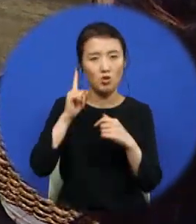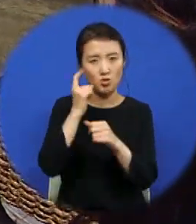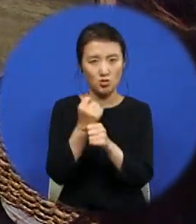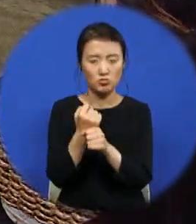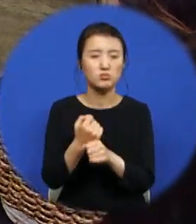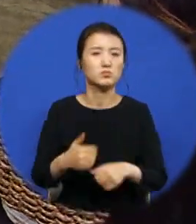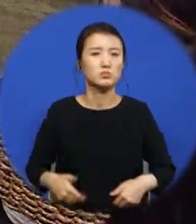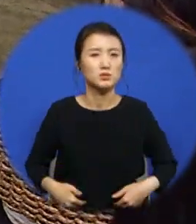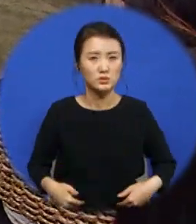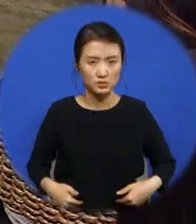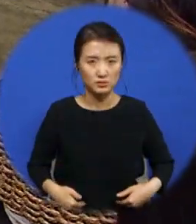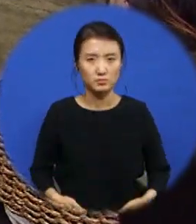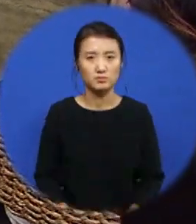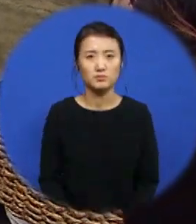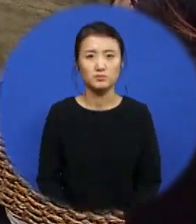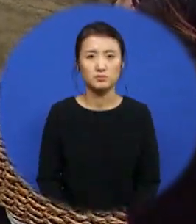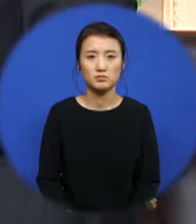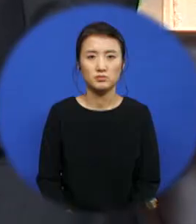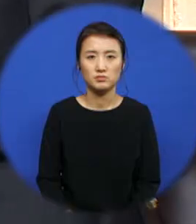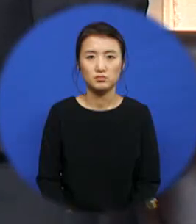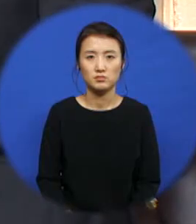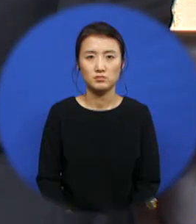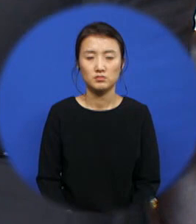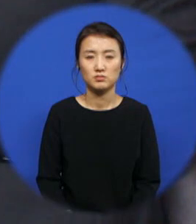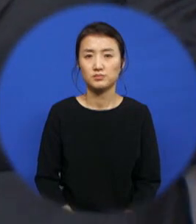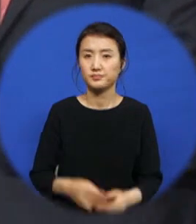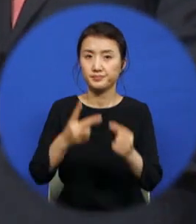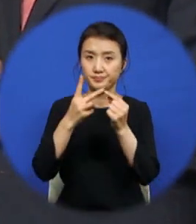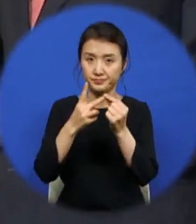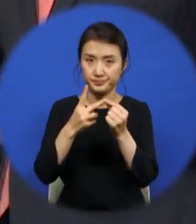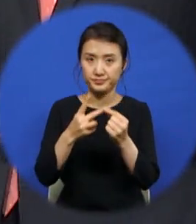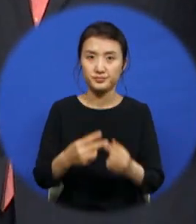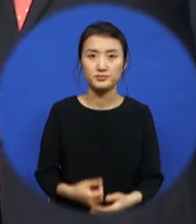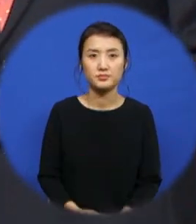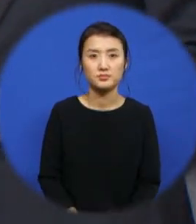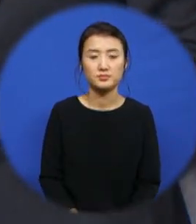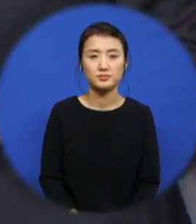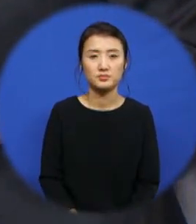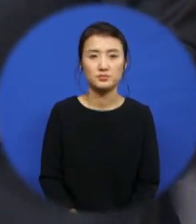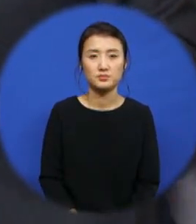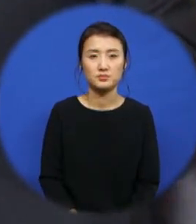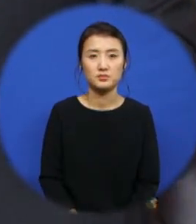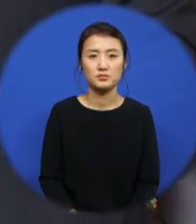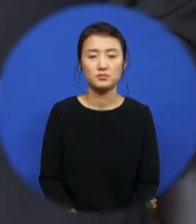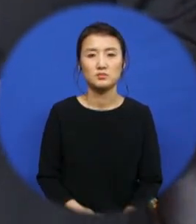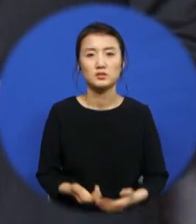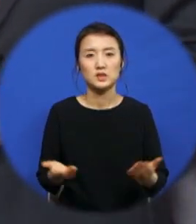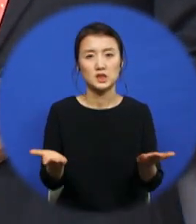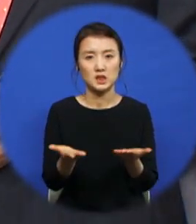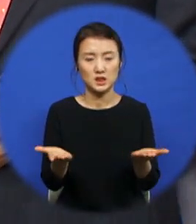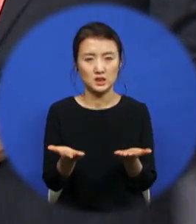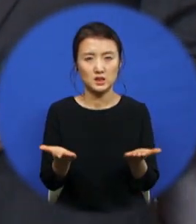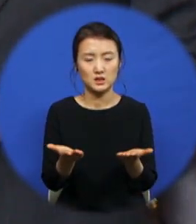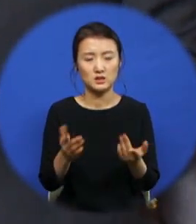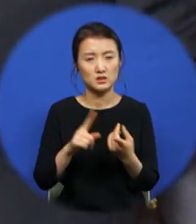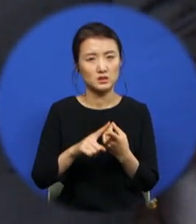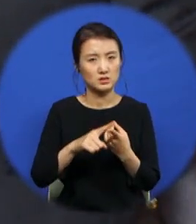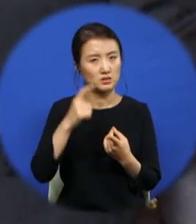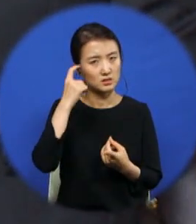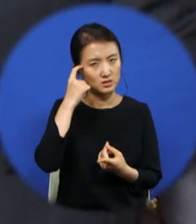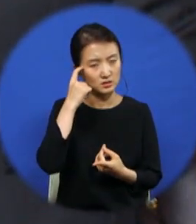제말 여러분 영제 두셨으며 좋겠습니다 두번째 지급 깐 여러분